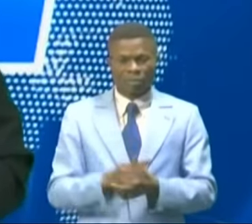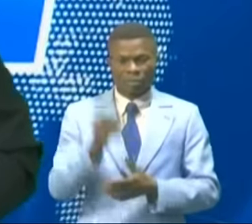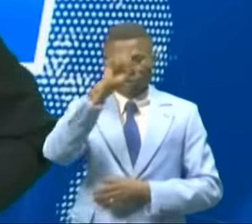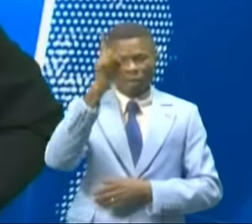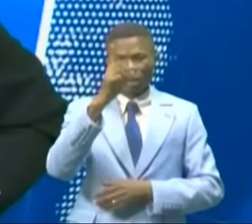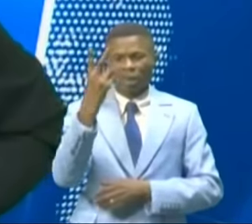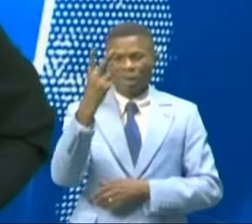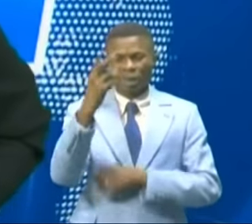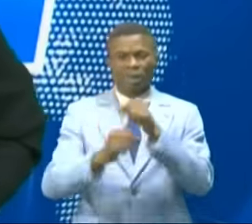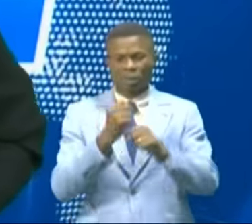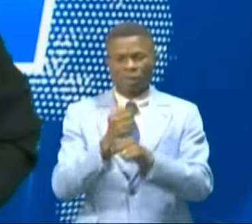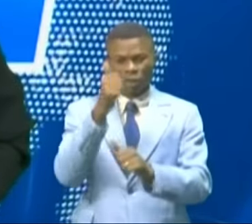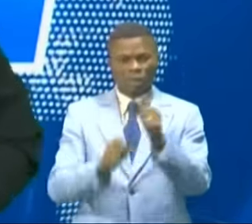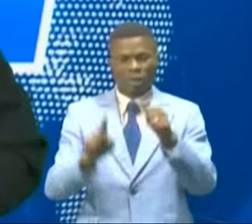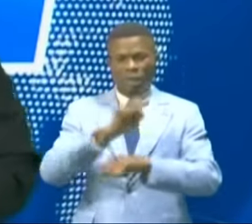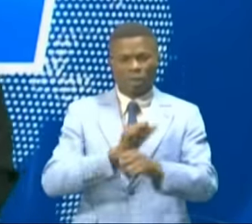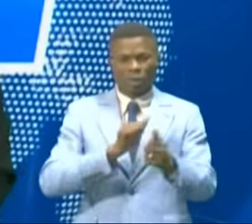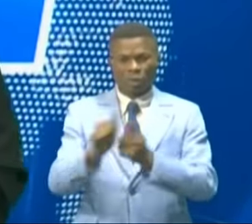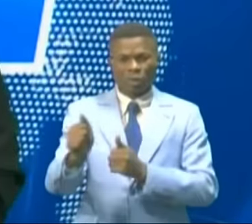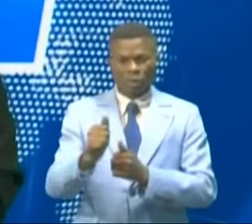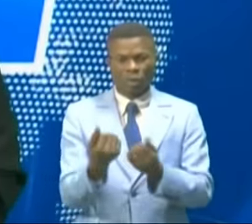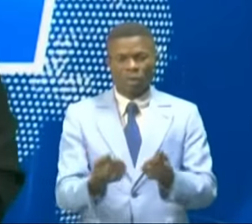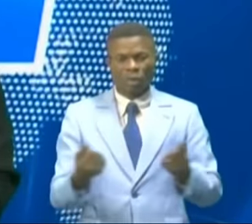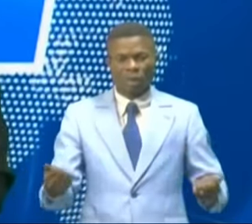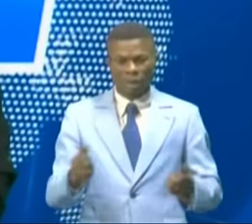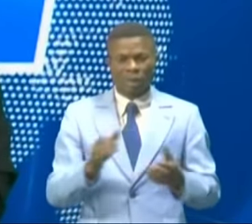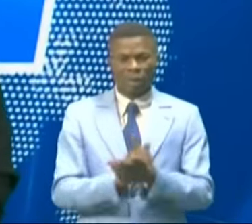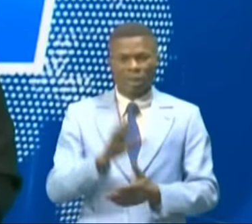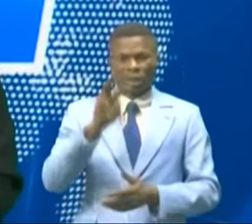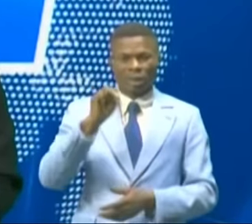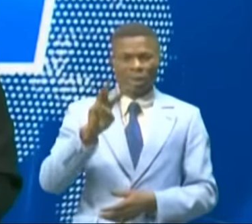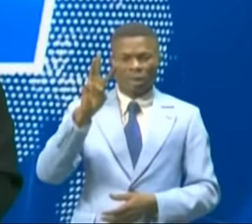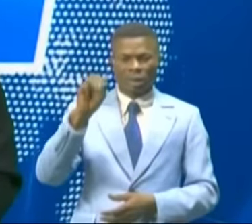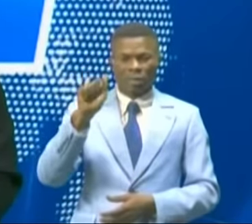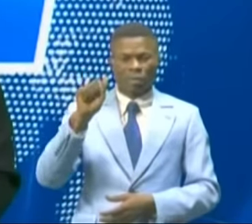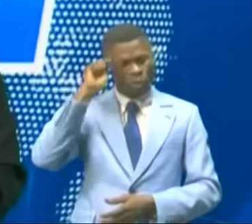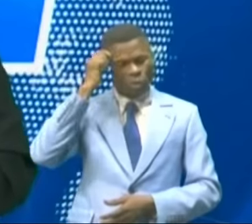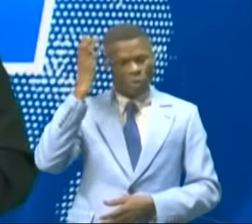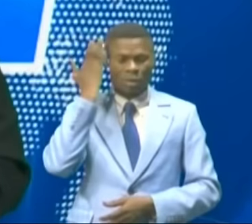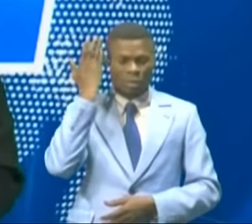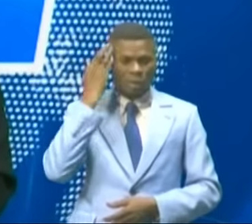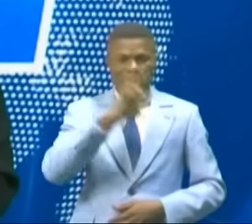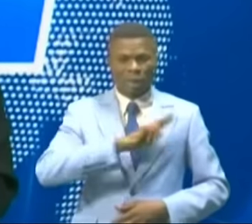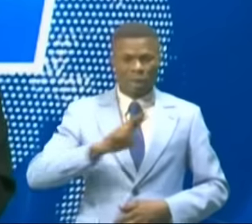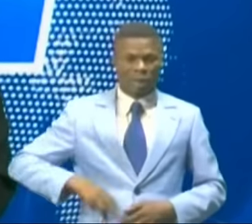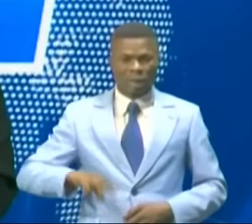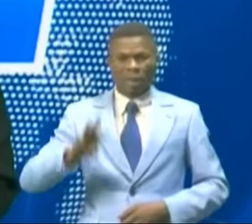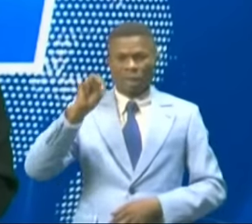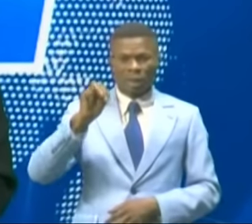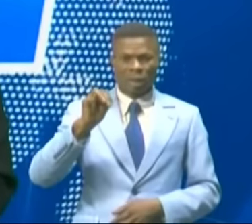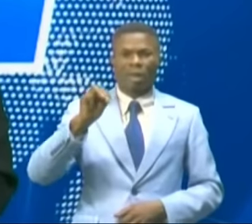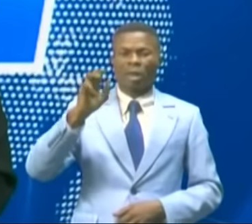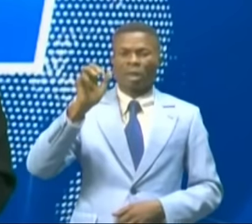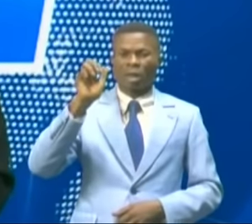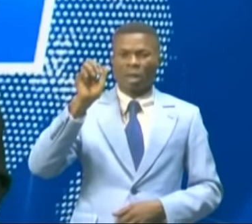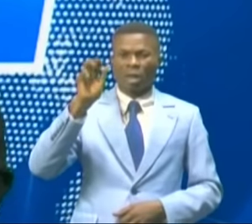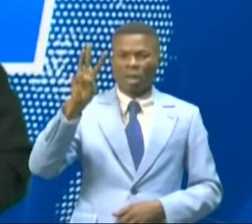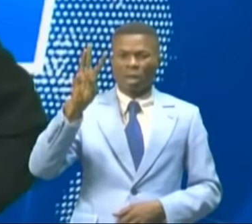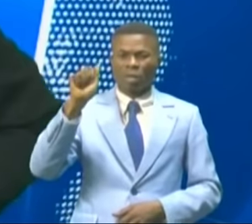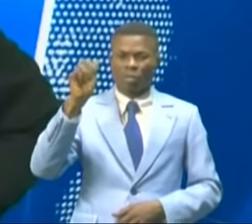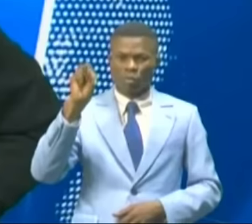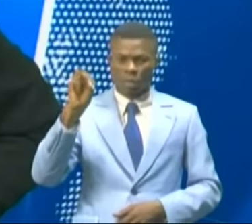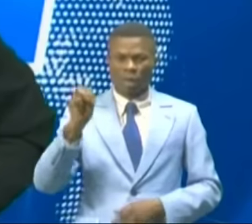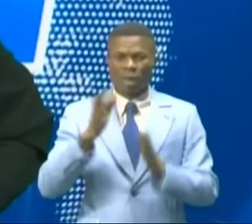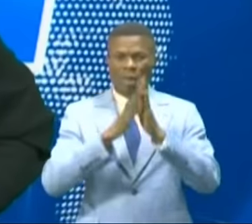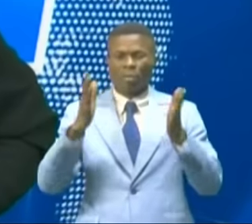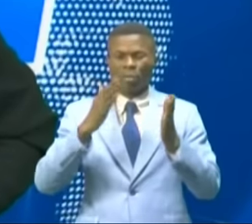Trente-deux ans, jour pour jour, les enfants Moami Mounongo se souviennent de leur père, le roi Moami Godefroy Mounongo. Une messe d'action